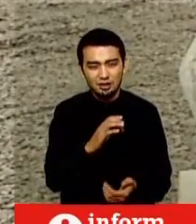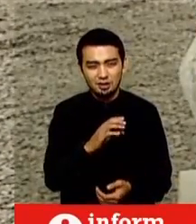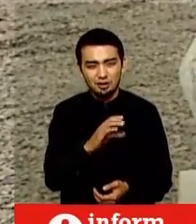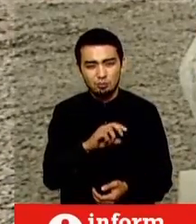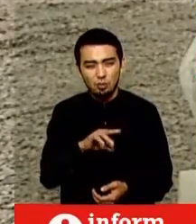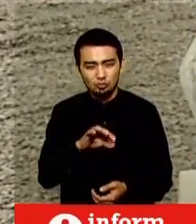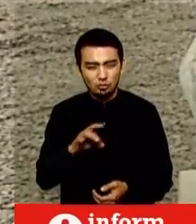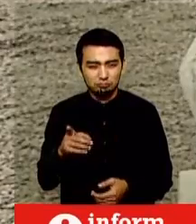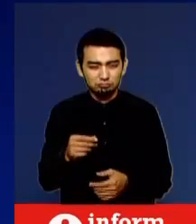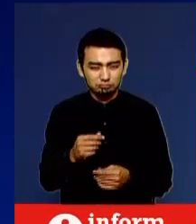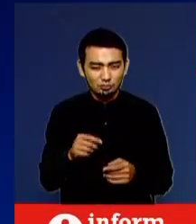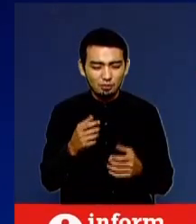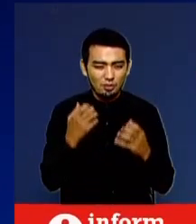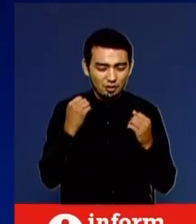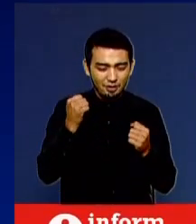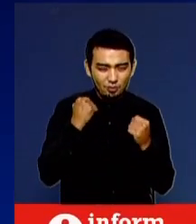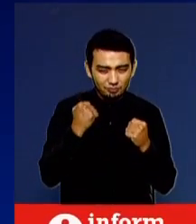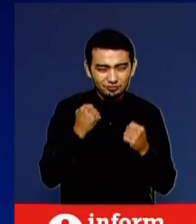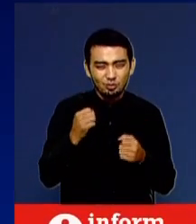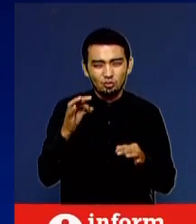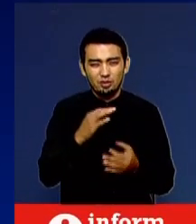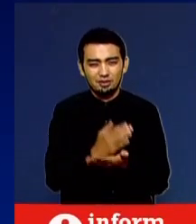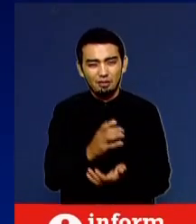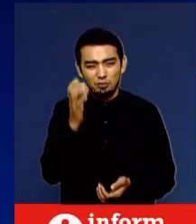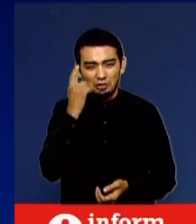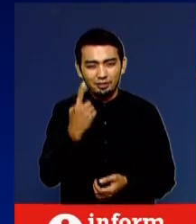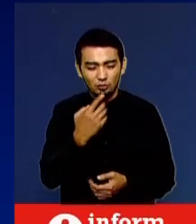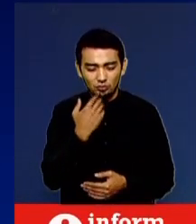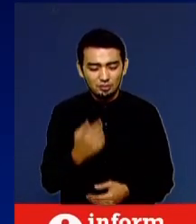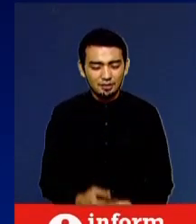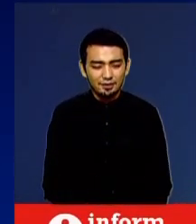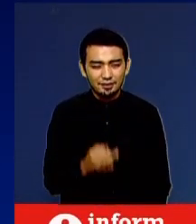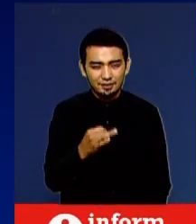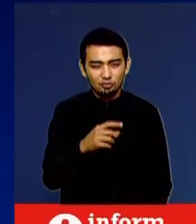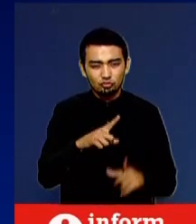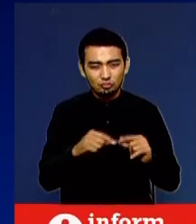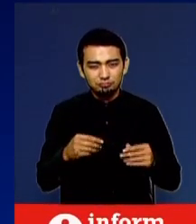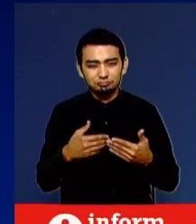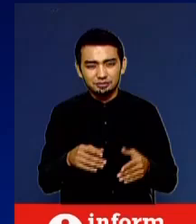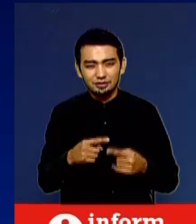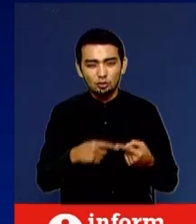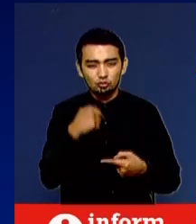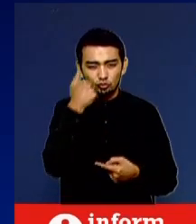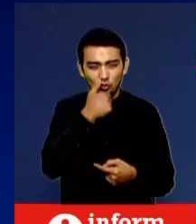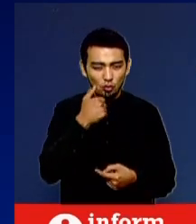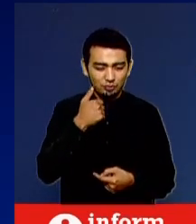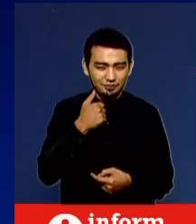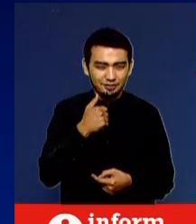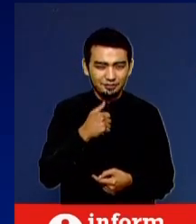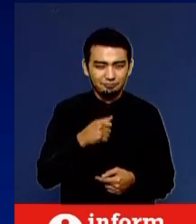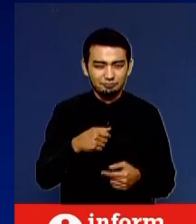только образования, но и спорта. Сейчас стройка в полном разгаре. И сдать школу в эксплуатацию обещают к следующему учебному